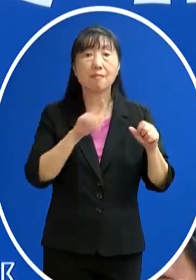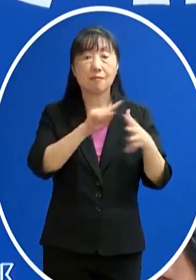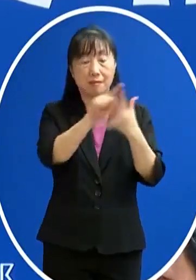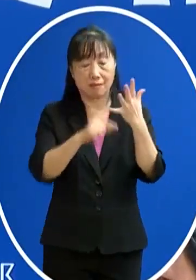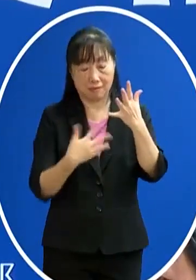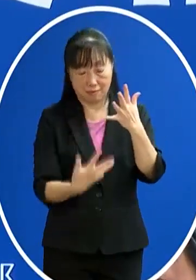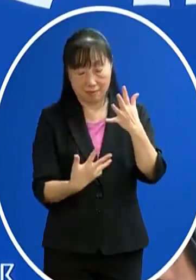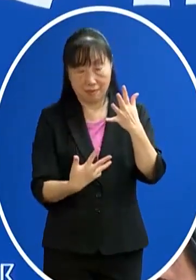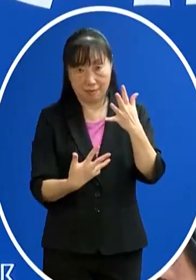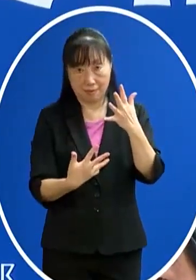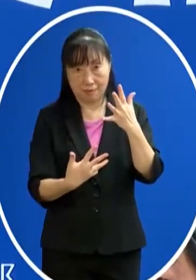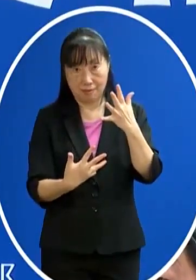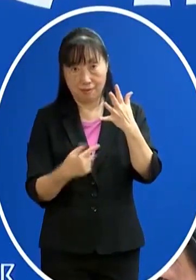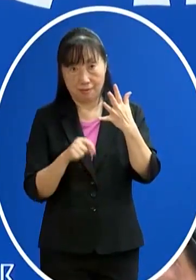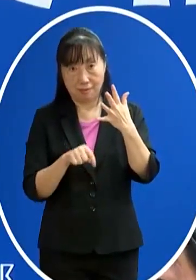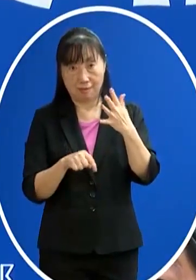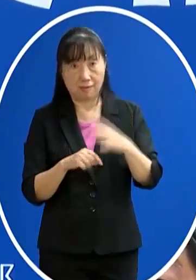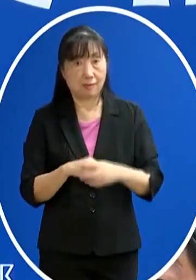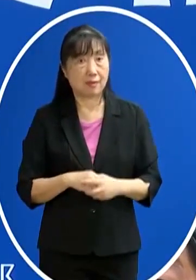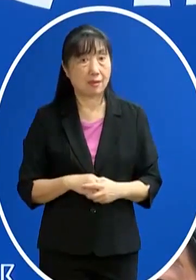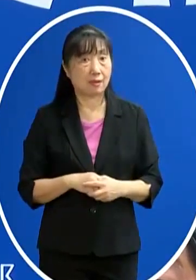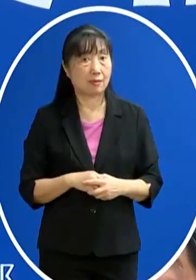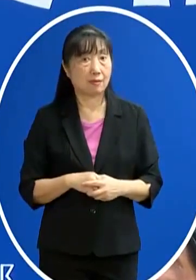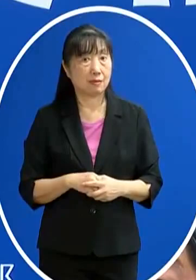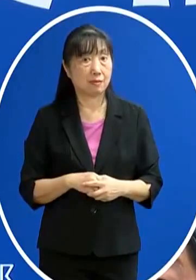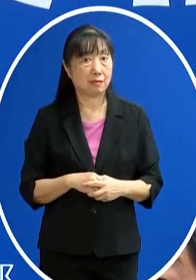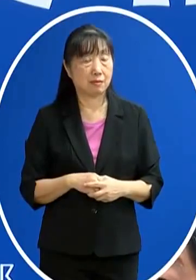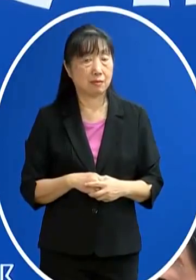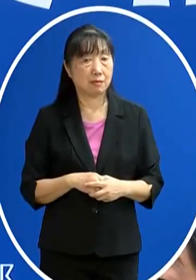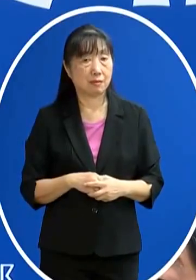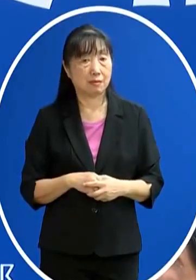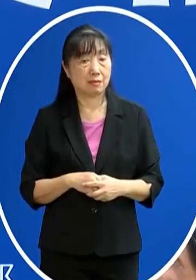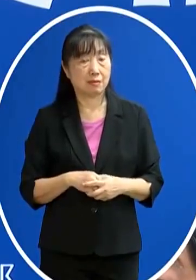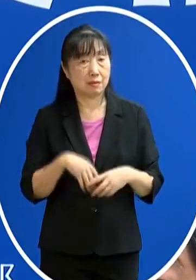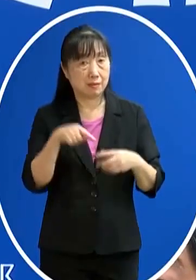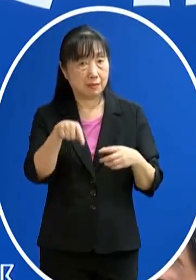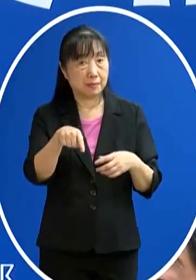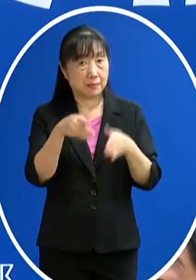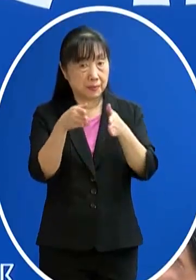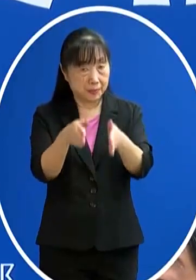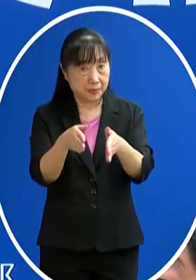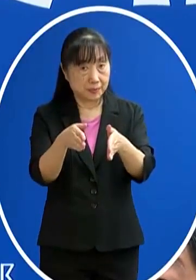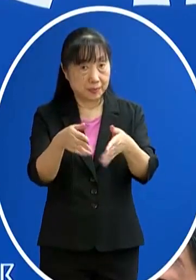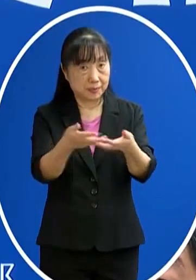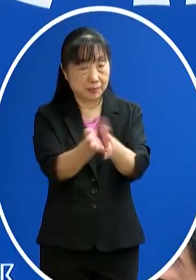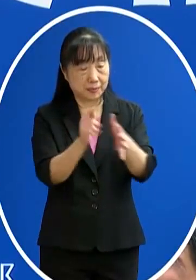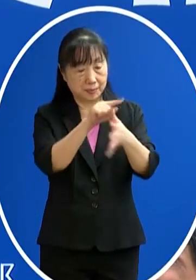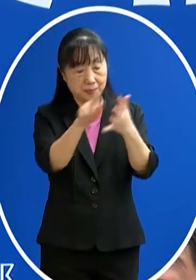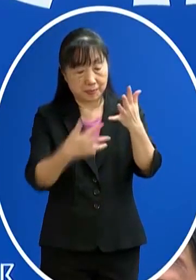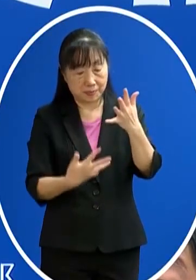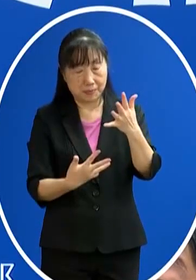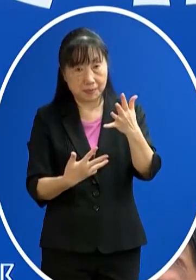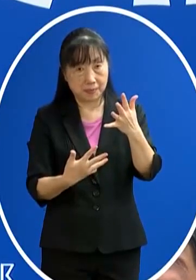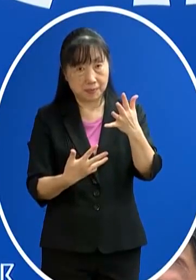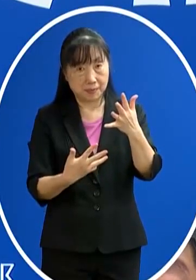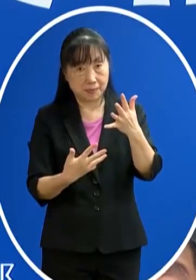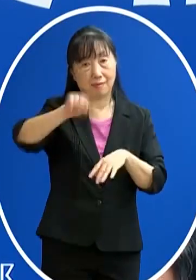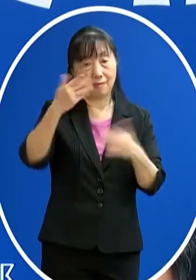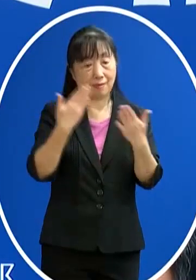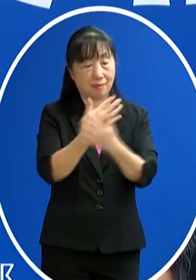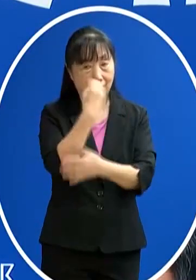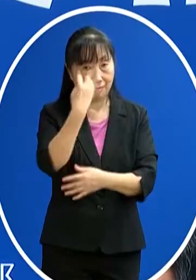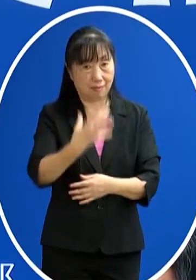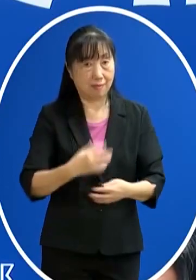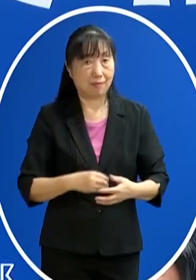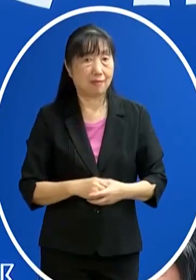八顺位啊。那所以在这个部分，我们也在外网上面公告了啦。